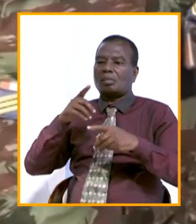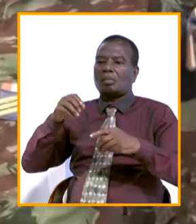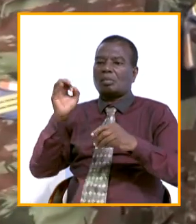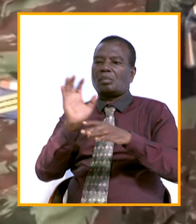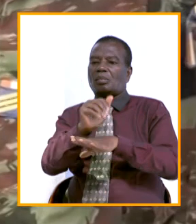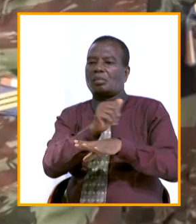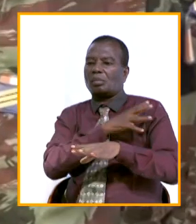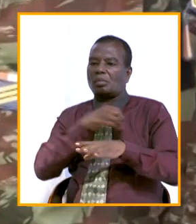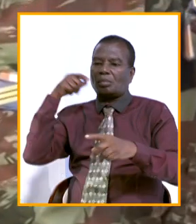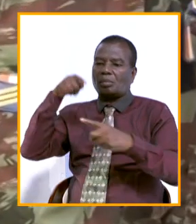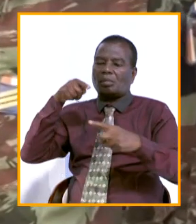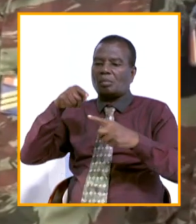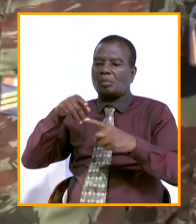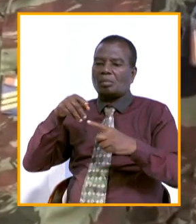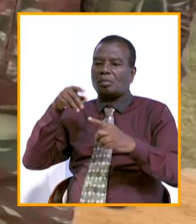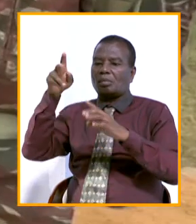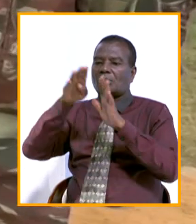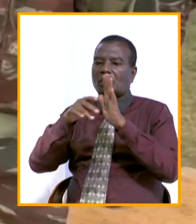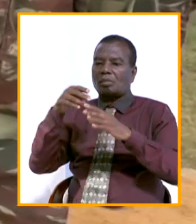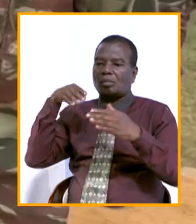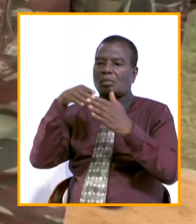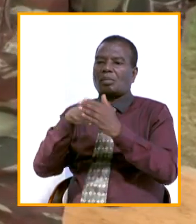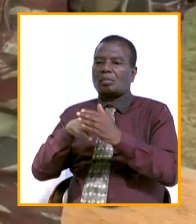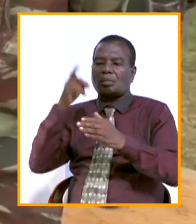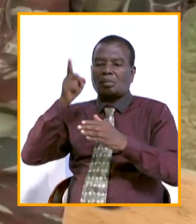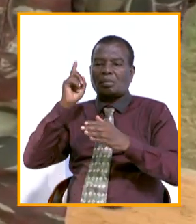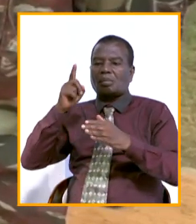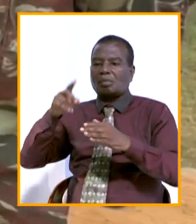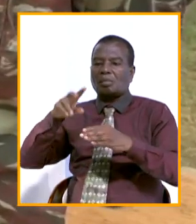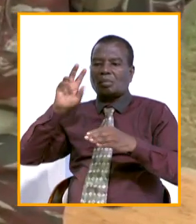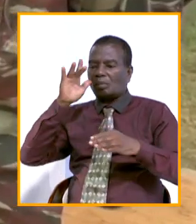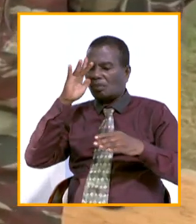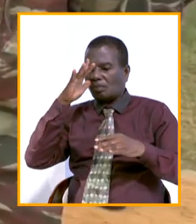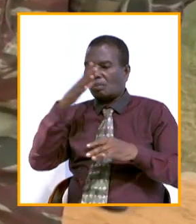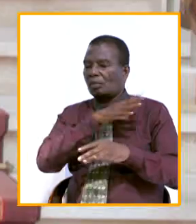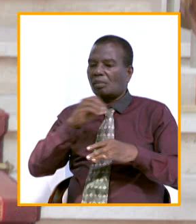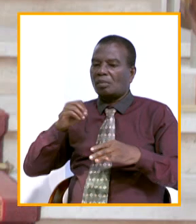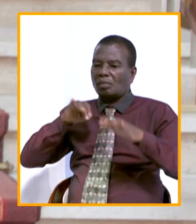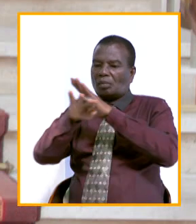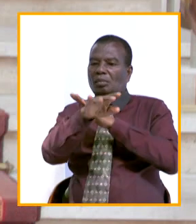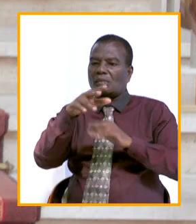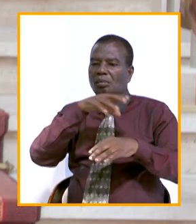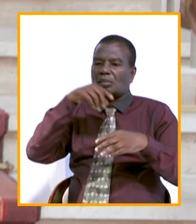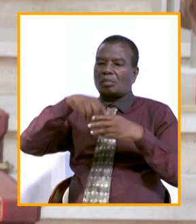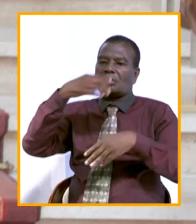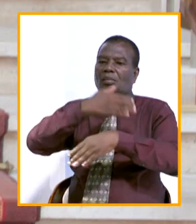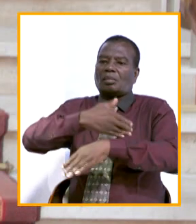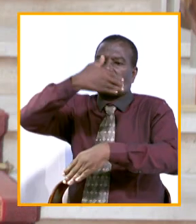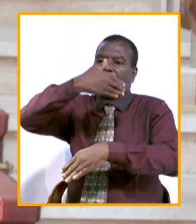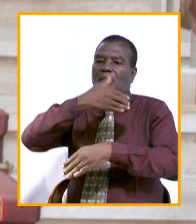d'anticiper et de lutter efficacement contre les menaces terroristes et les incursions à nos